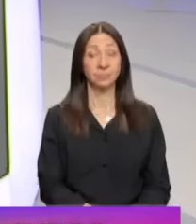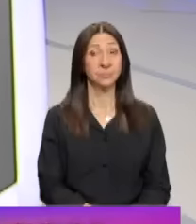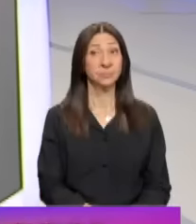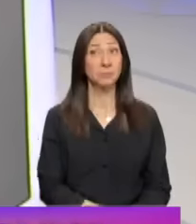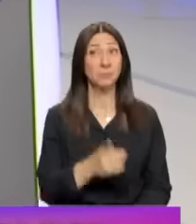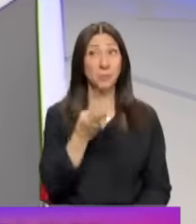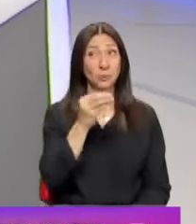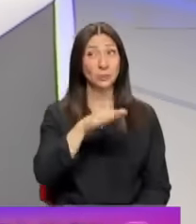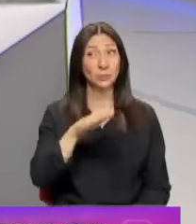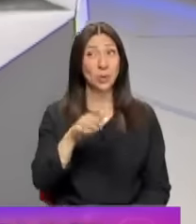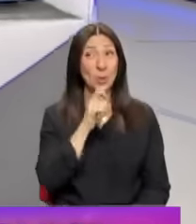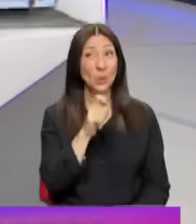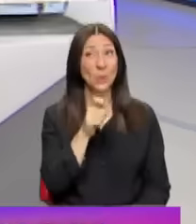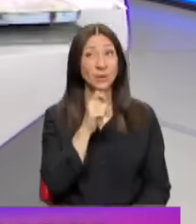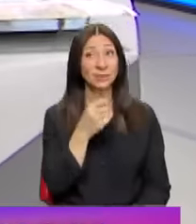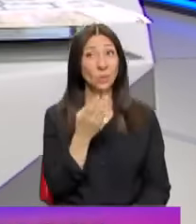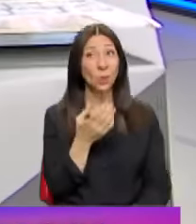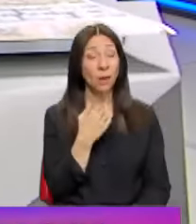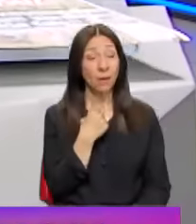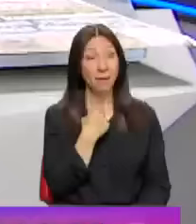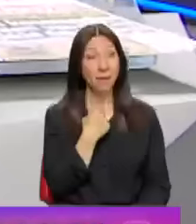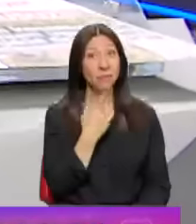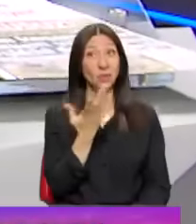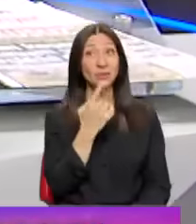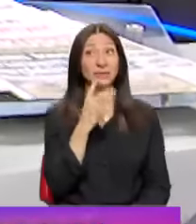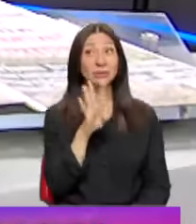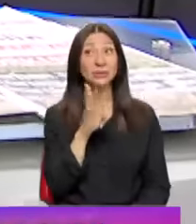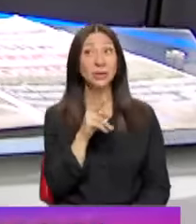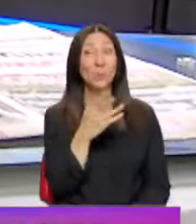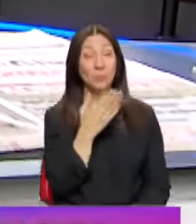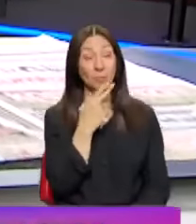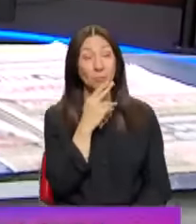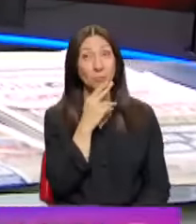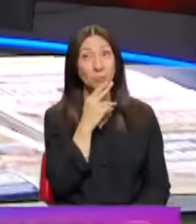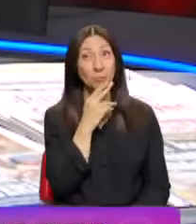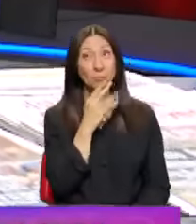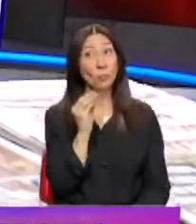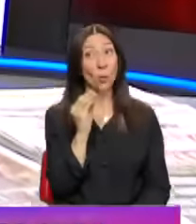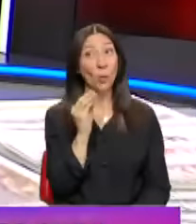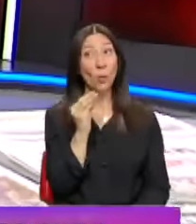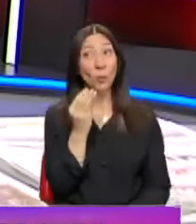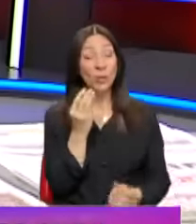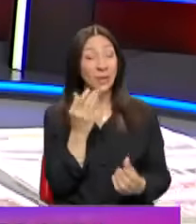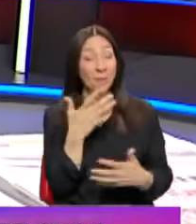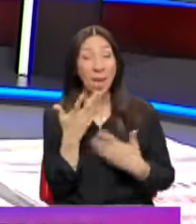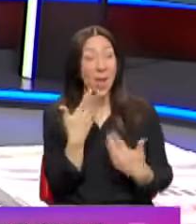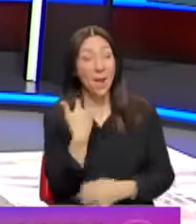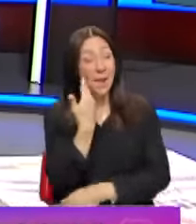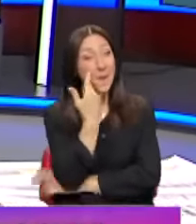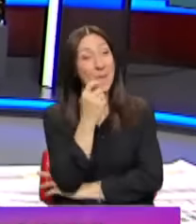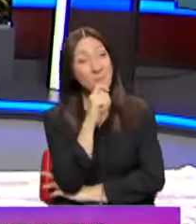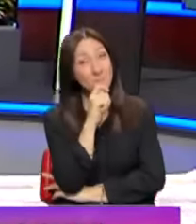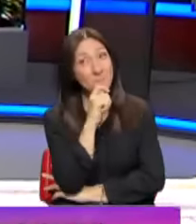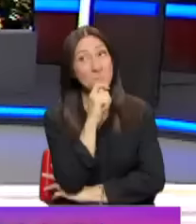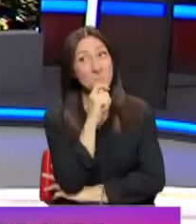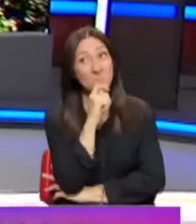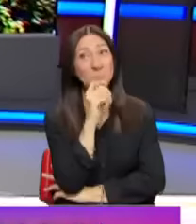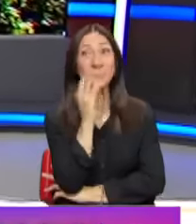Böyle küçük çocuklar röportaj veriyorlar ya, böyle sanki 40 yaşındaymış gibi. O kadar ilgiyle dinliyorum ki